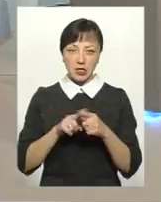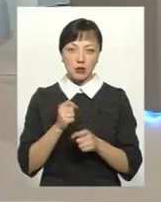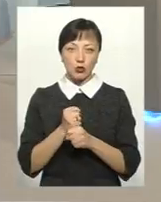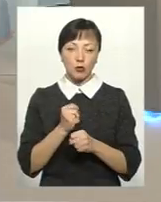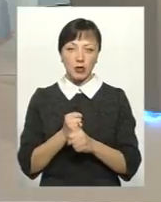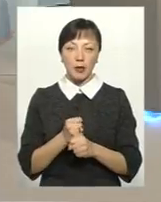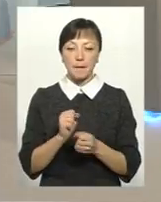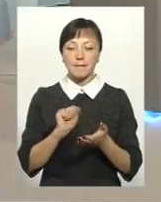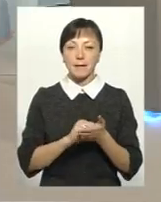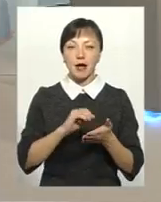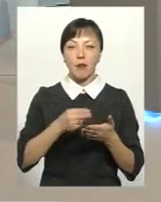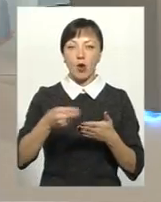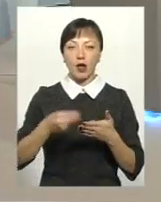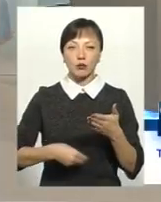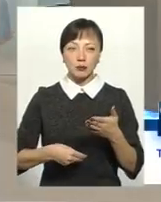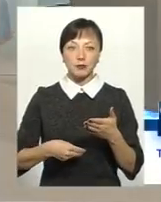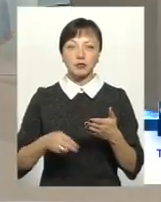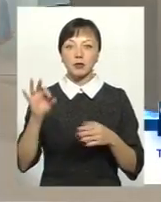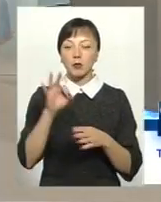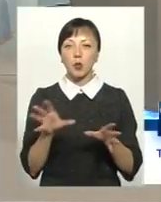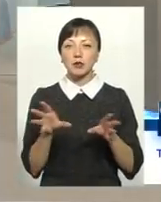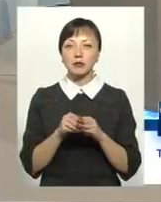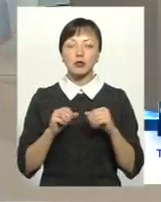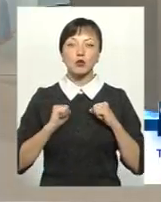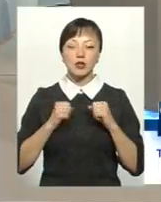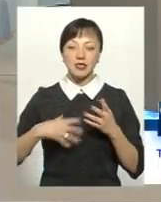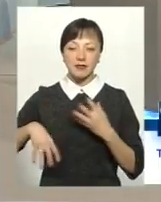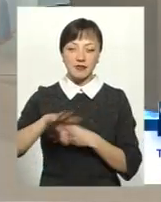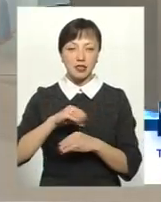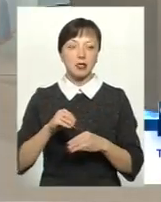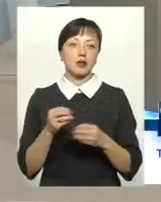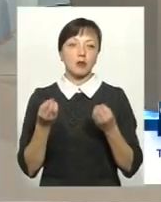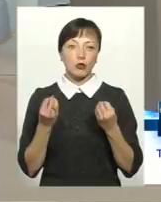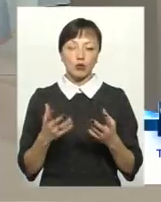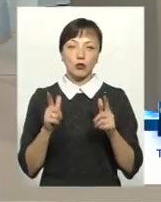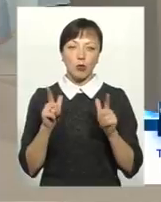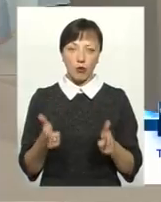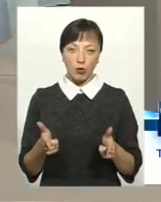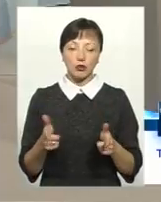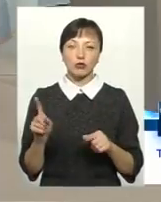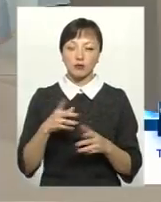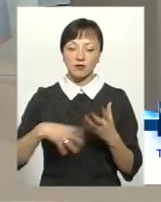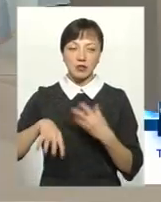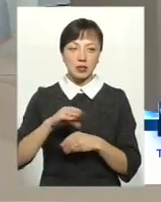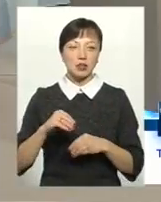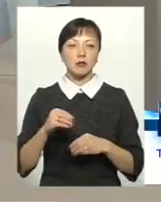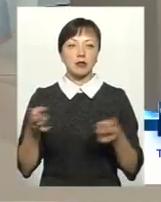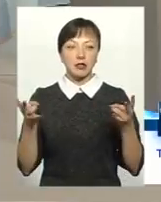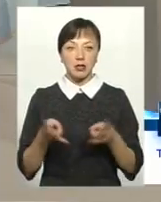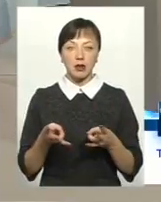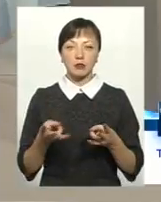зробити. Меморандум підписаний про спільні зусилля всіх. І всі просто погодились, що всім нам